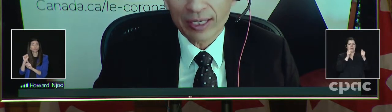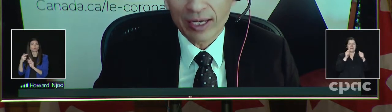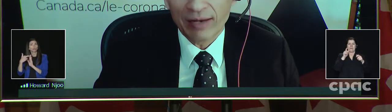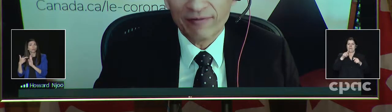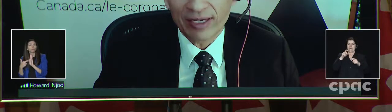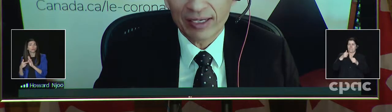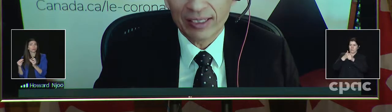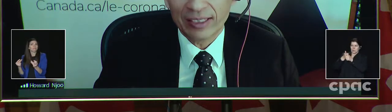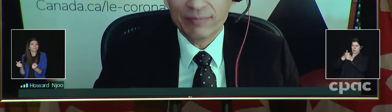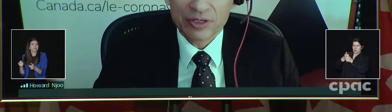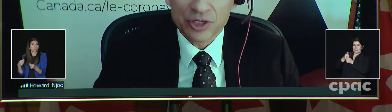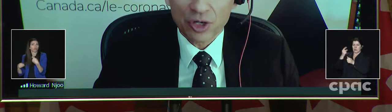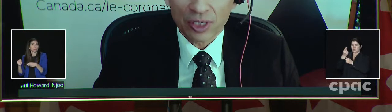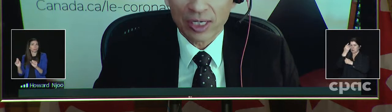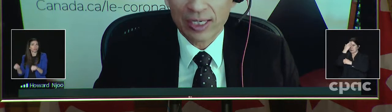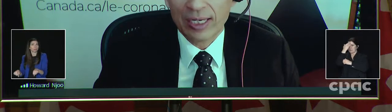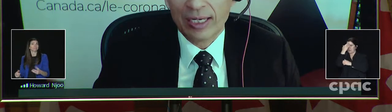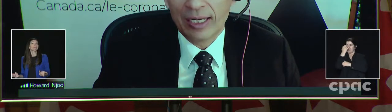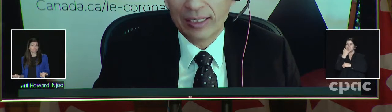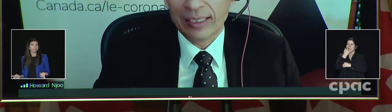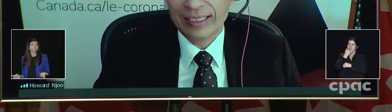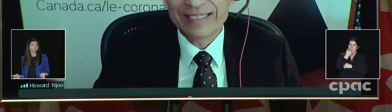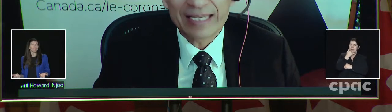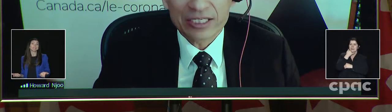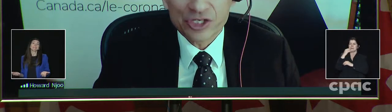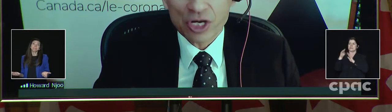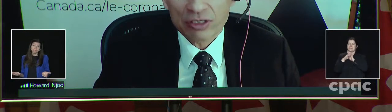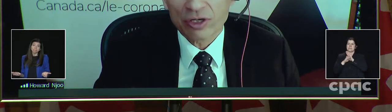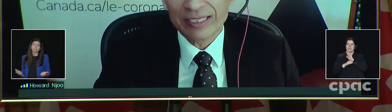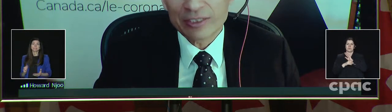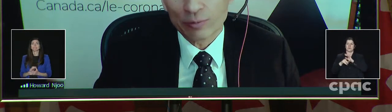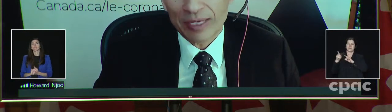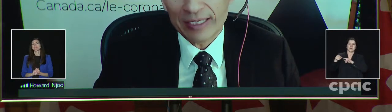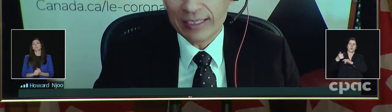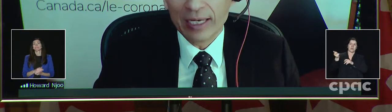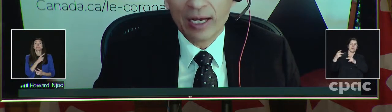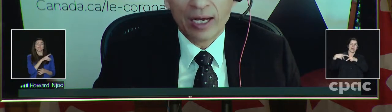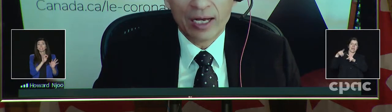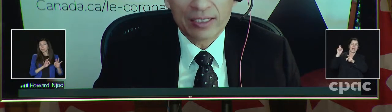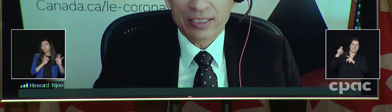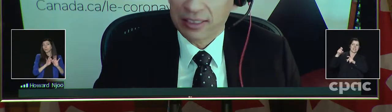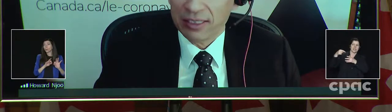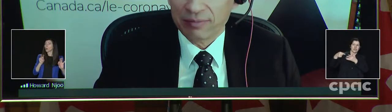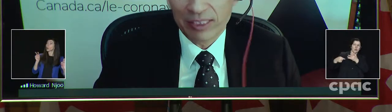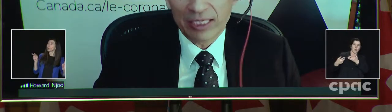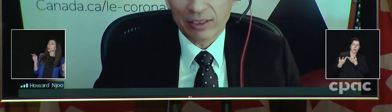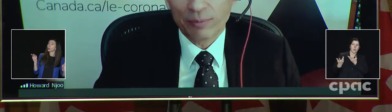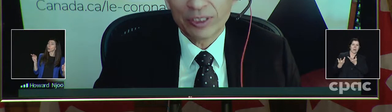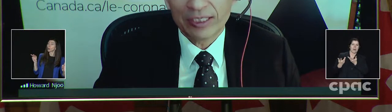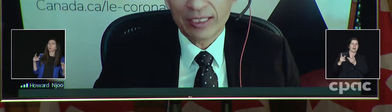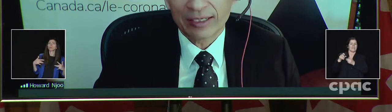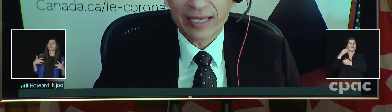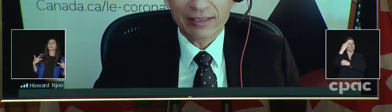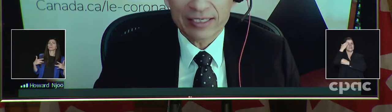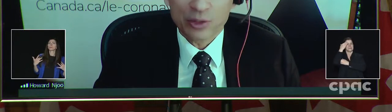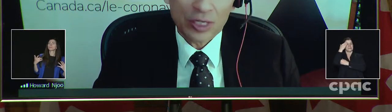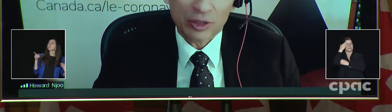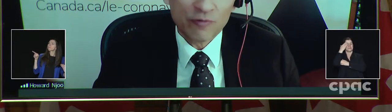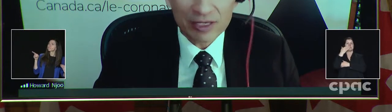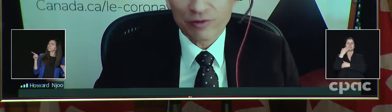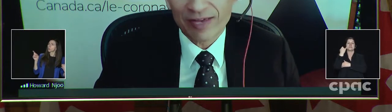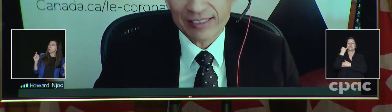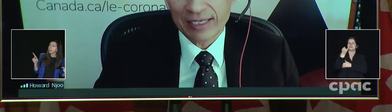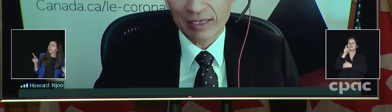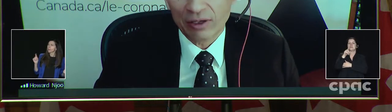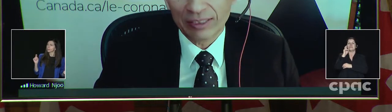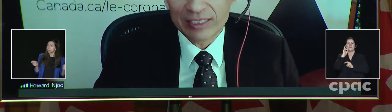courant avec les mesures, les exigences dans les autres pays. C'est peut-être une bonne idée de regarder c'est quoi la